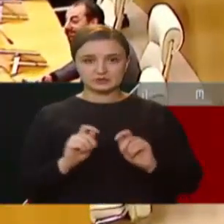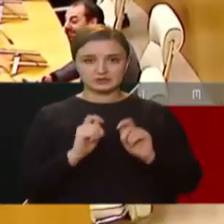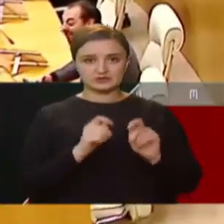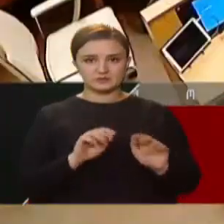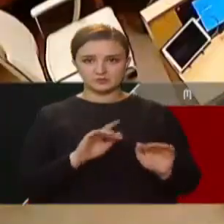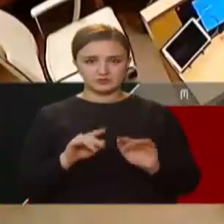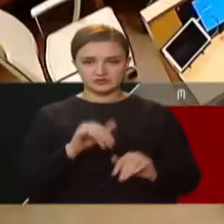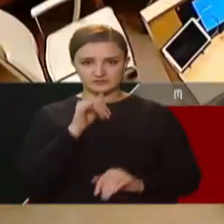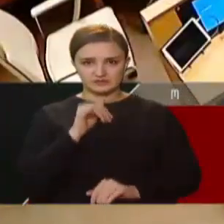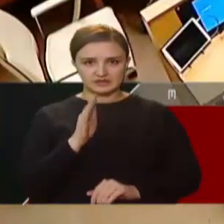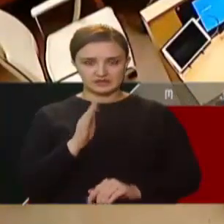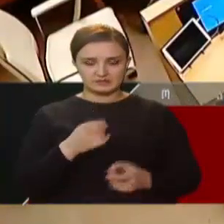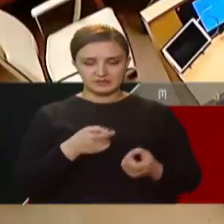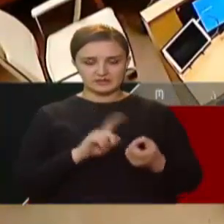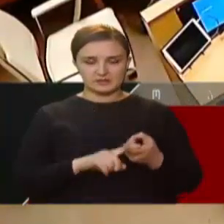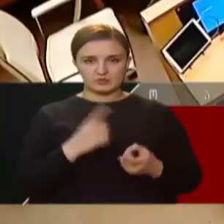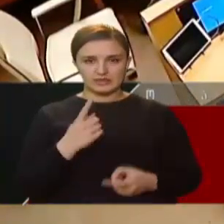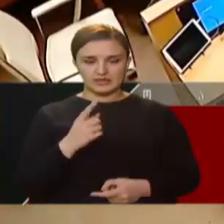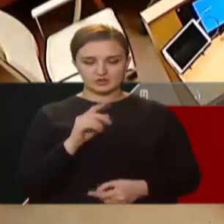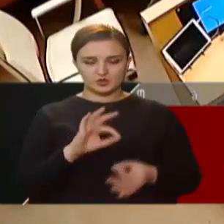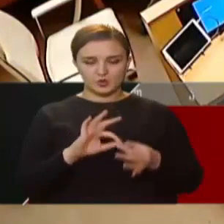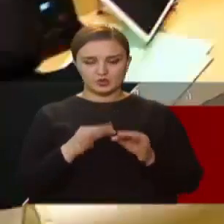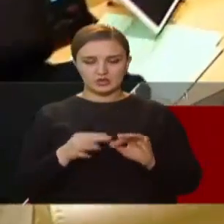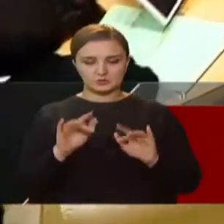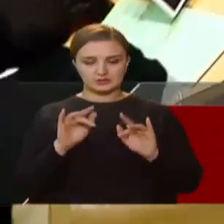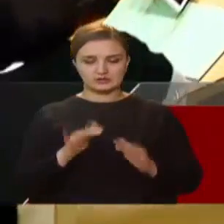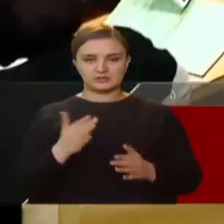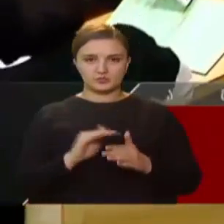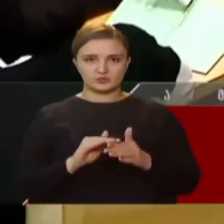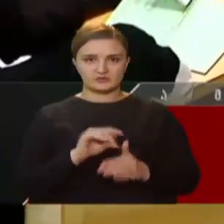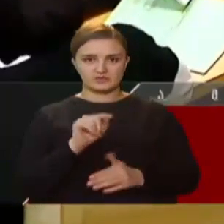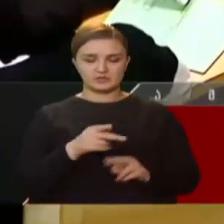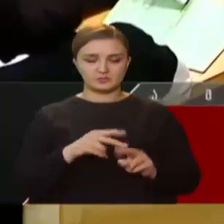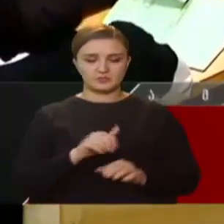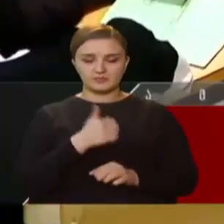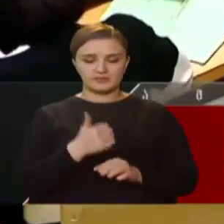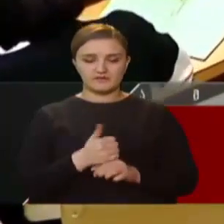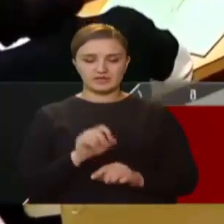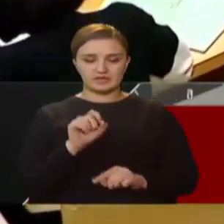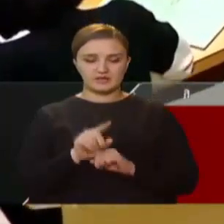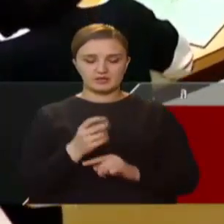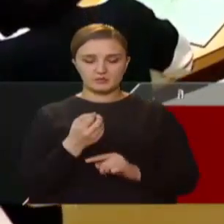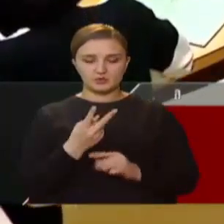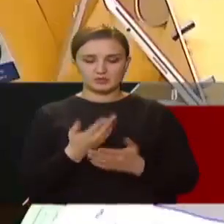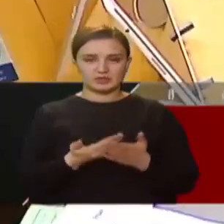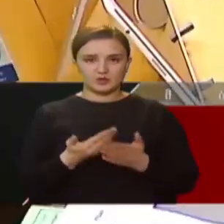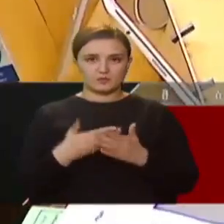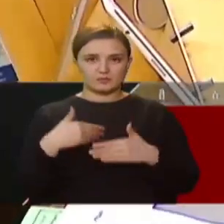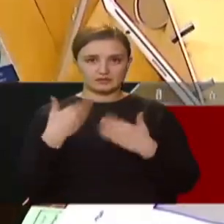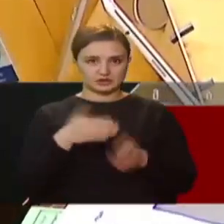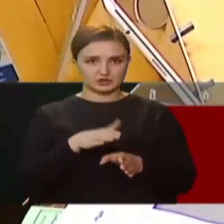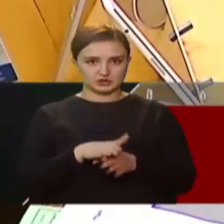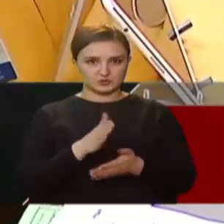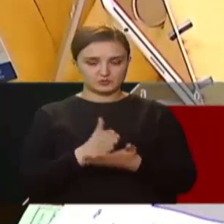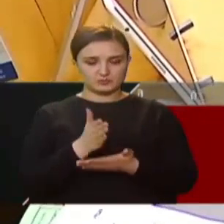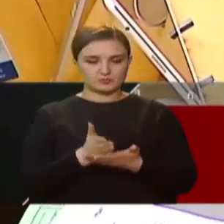პროცესი ვერ იქნება დამოკიდებული ერთ რომელიმე კონკრეტულ საქმესა თუ გვარზე, რადგან მთავარი დაბალება 12 რეკომენდაციის შესრულება.